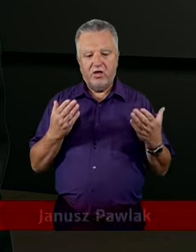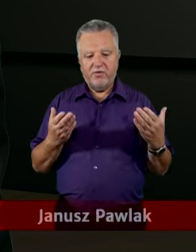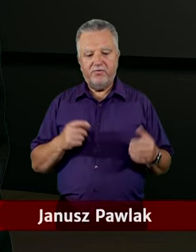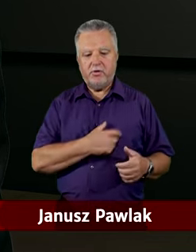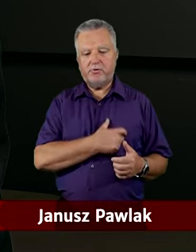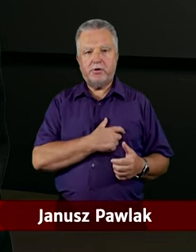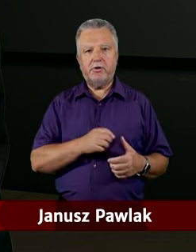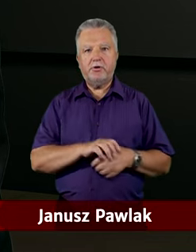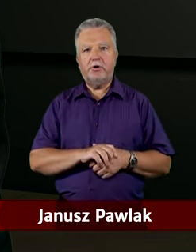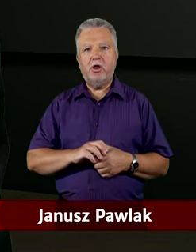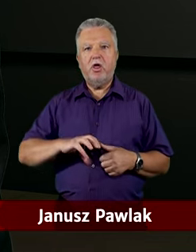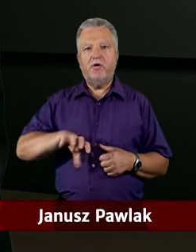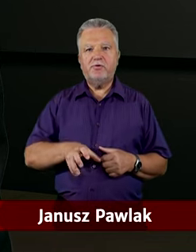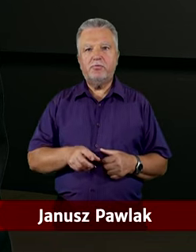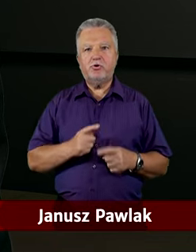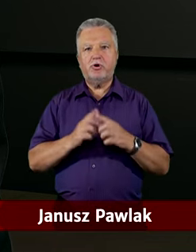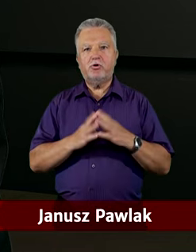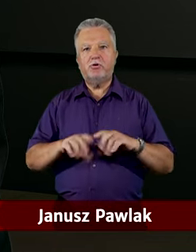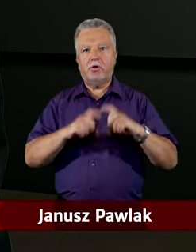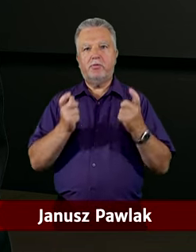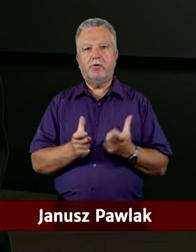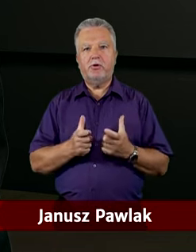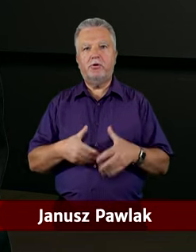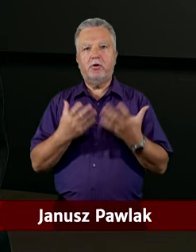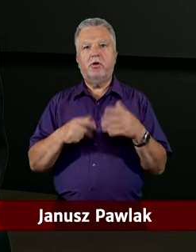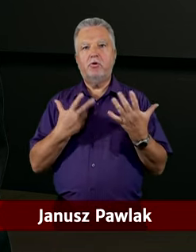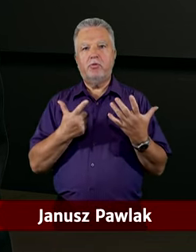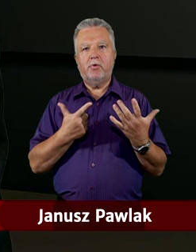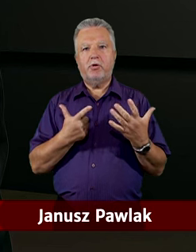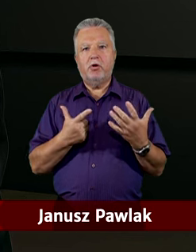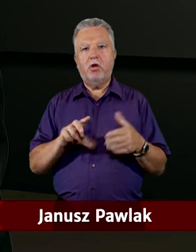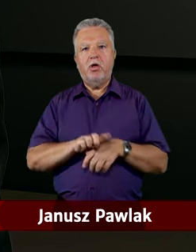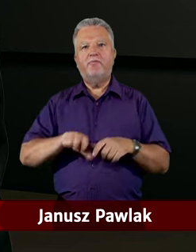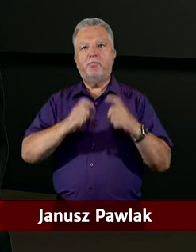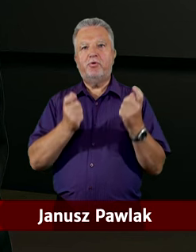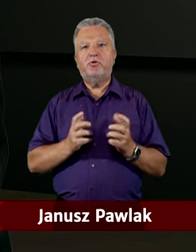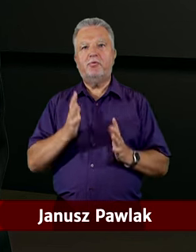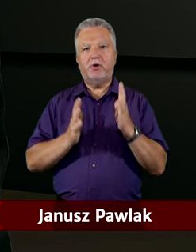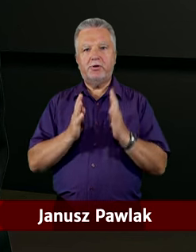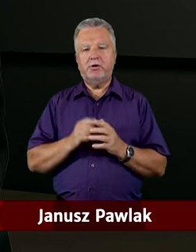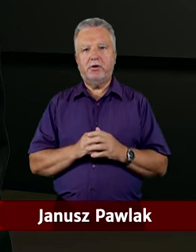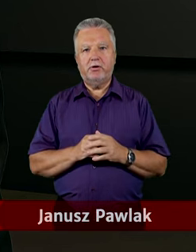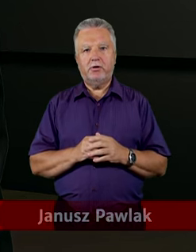Witam serdecznie w zborze Kościoła Adwentystów Dnia Siódmego w Podkowie Leśnej.